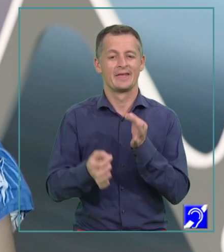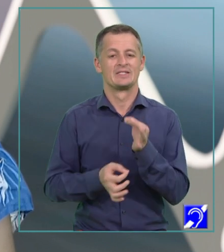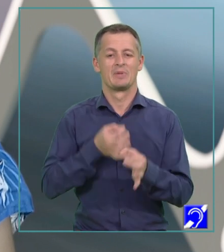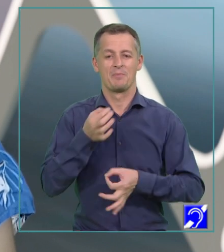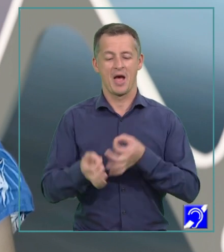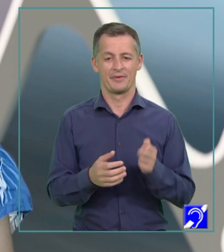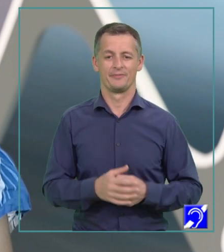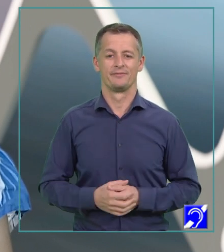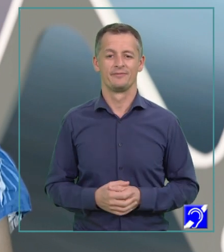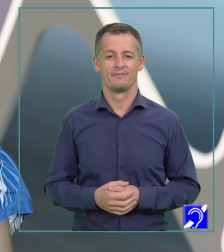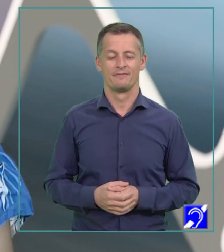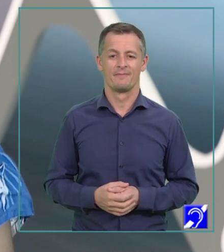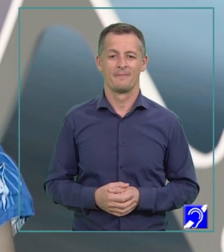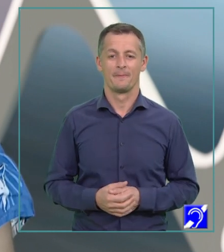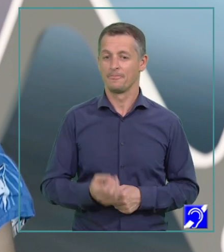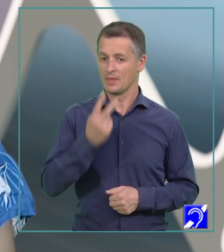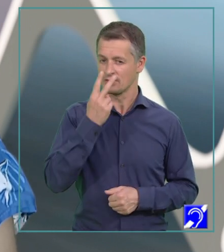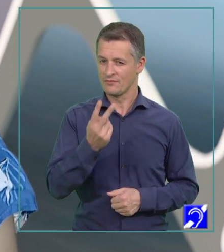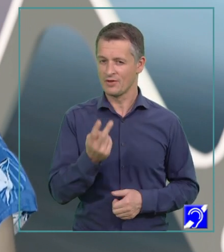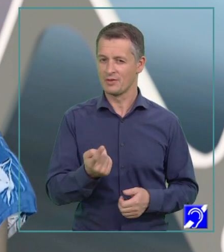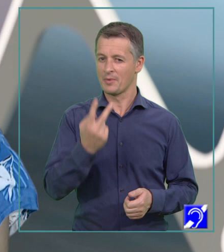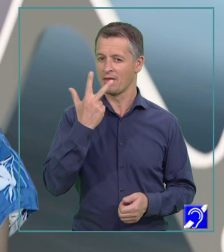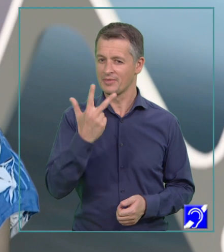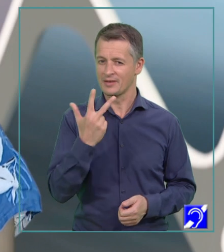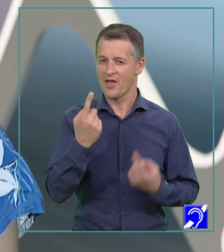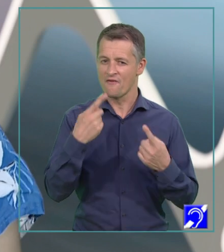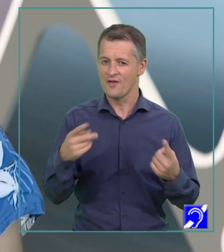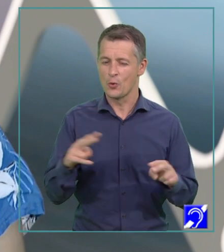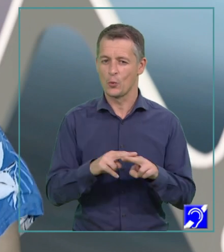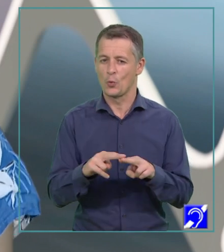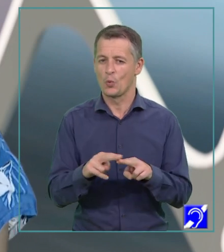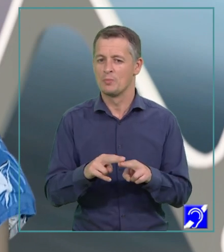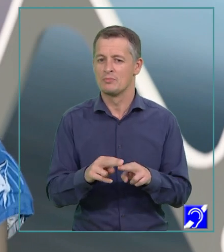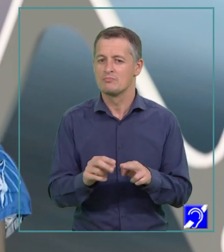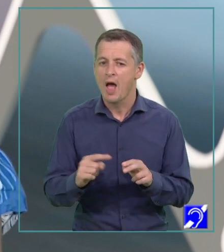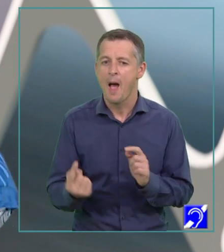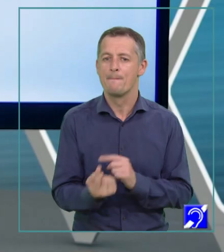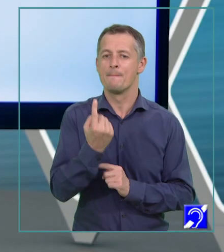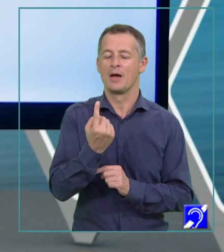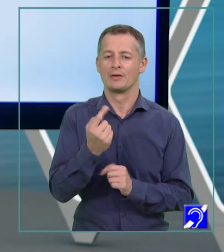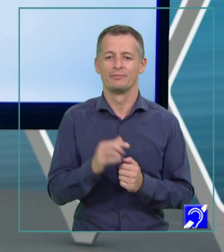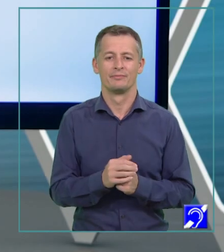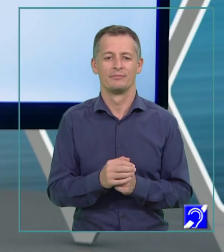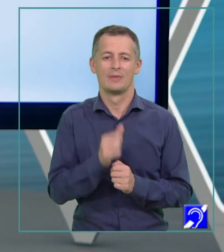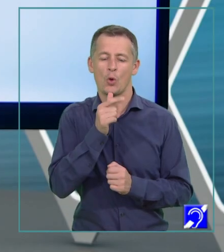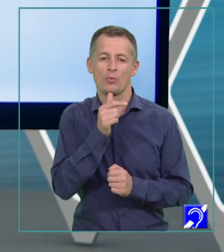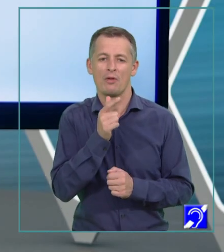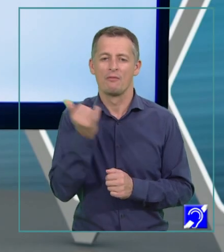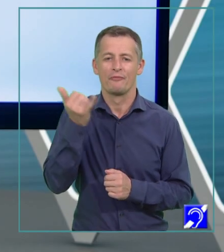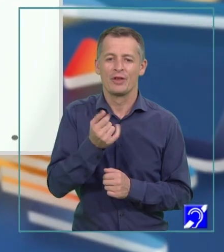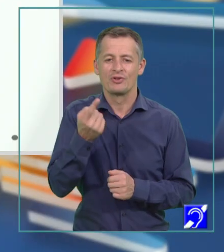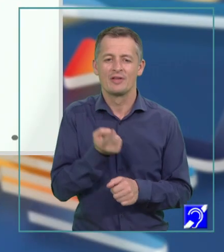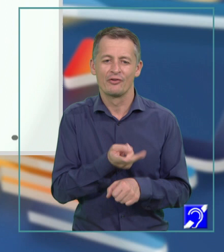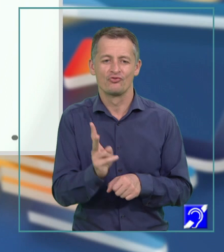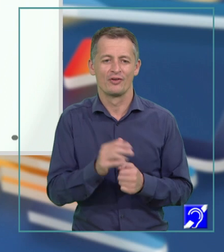exprimare. Hai să vedem trei contexte și să vedem cum apare pleonasmul, de unde intervine această